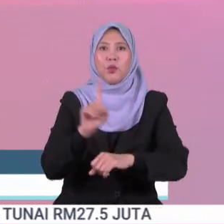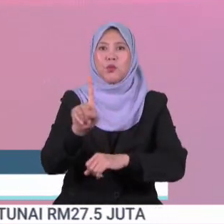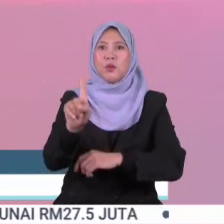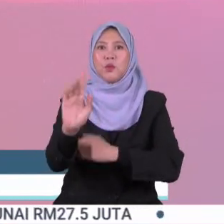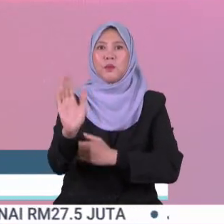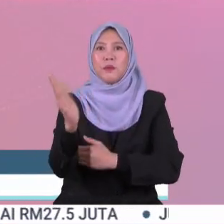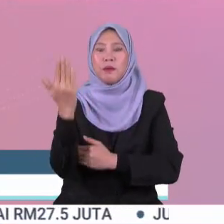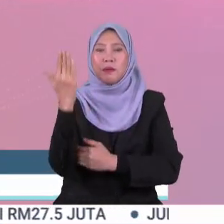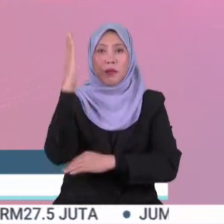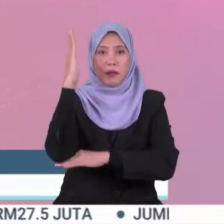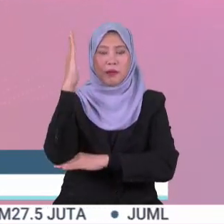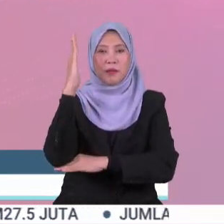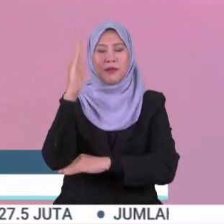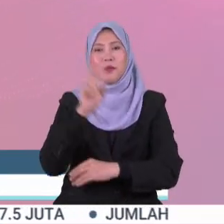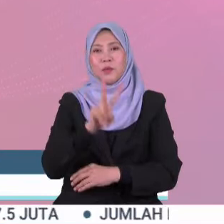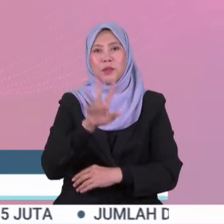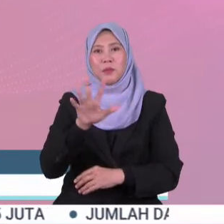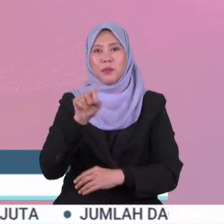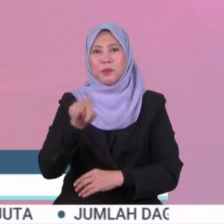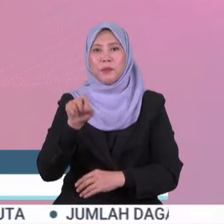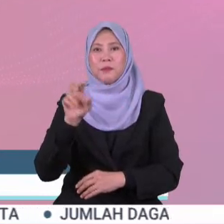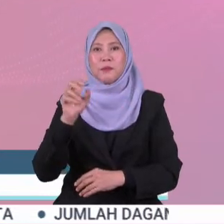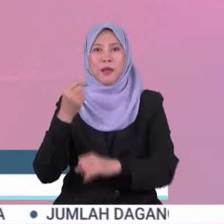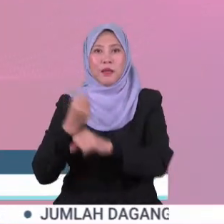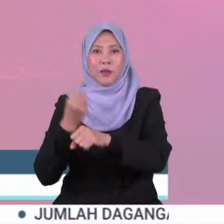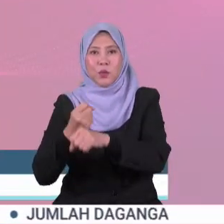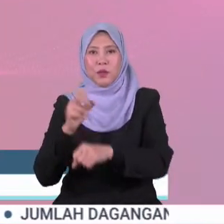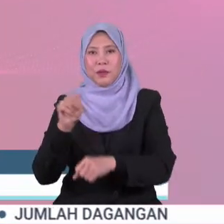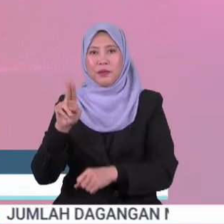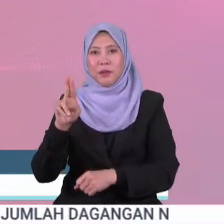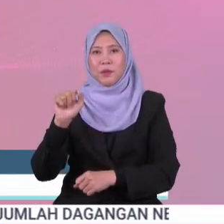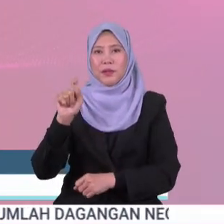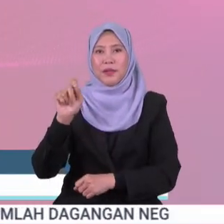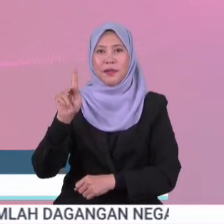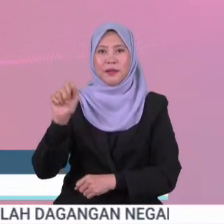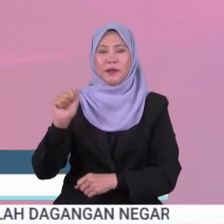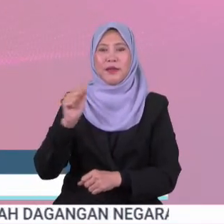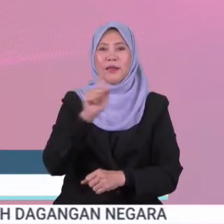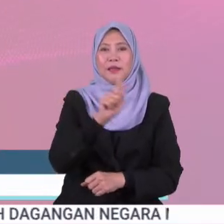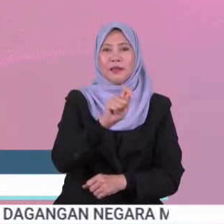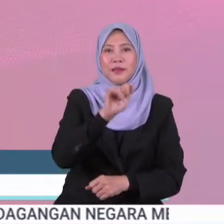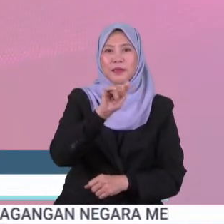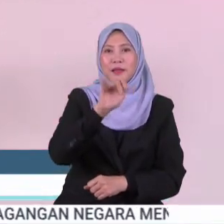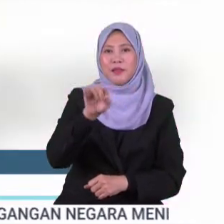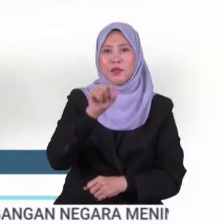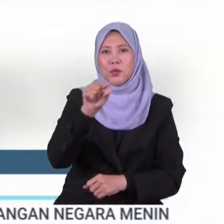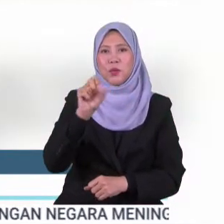hari pada kedudukan 25.2 Batu Nautika Timur Laut Tanjung Siang.